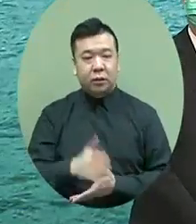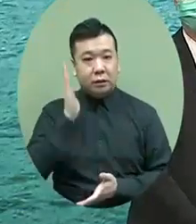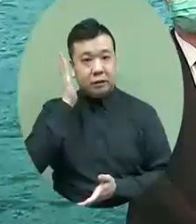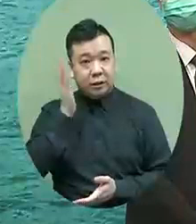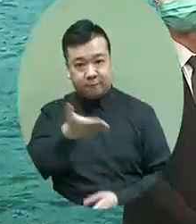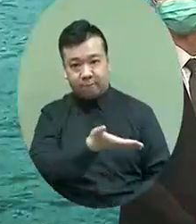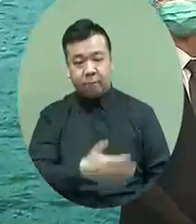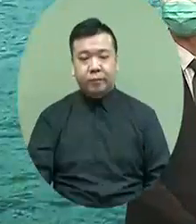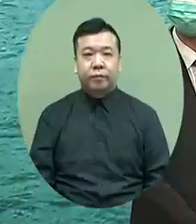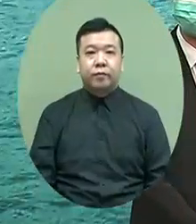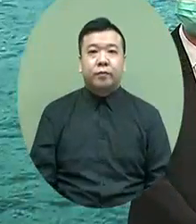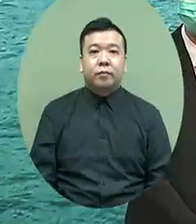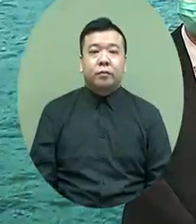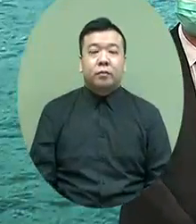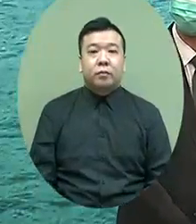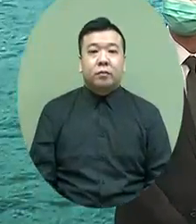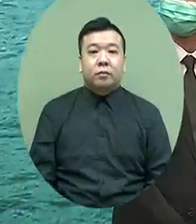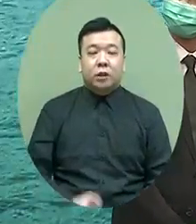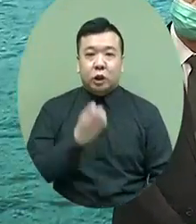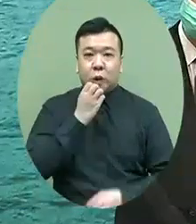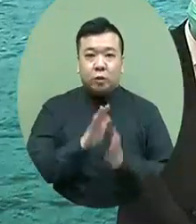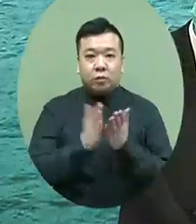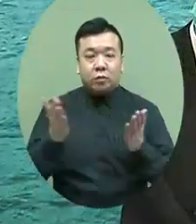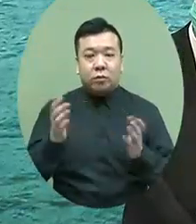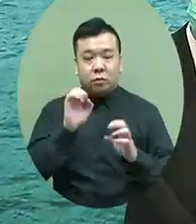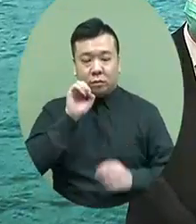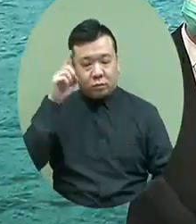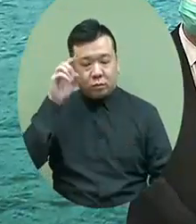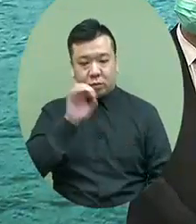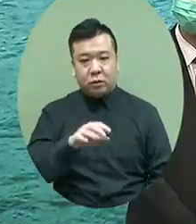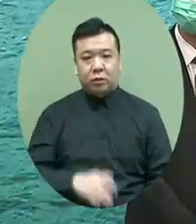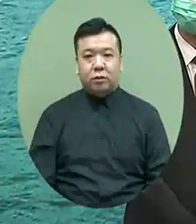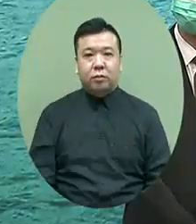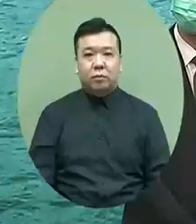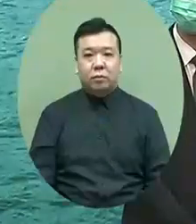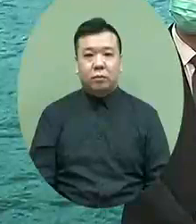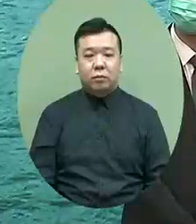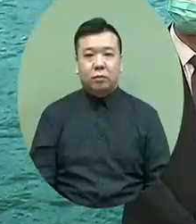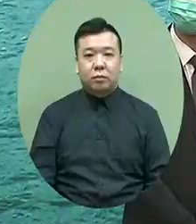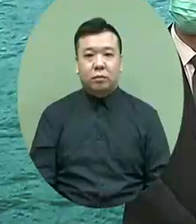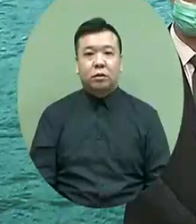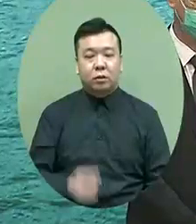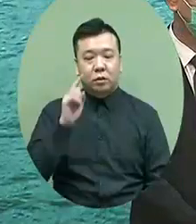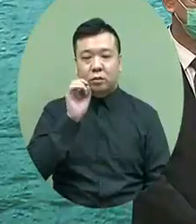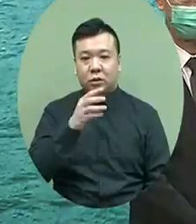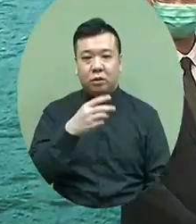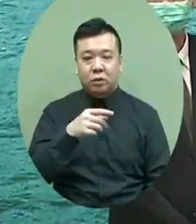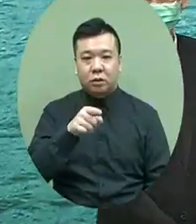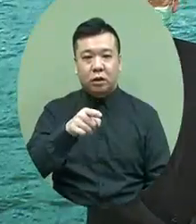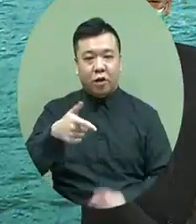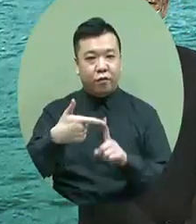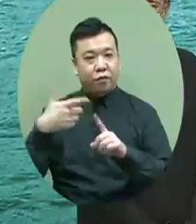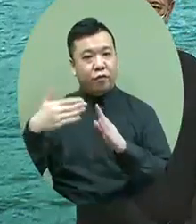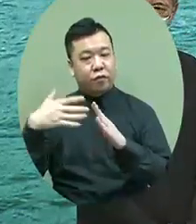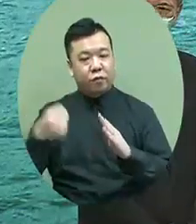嗰邊先嚇，嗰邊嗰位男士，跟住我翻過嚟先。 係你好，《東方日報》嘅，就係想話咧，問一問何副